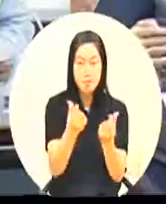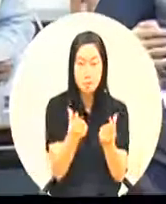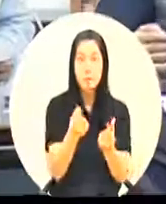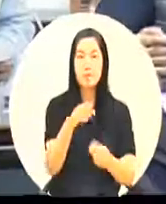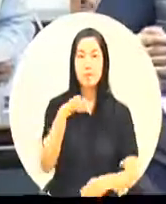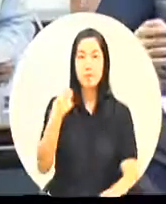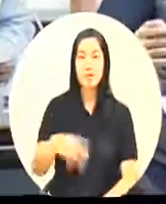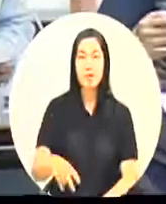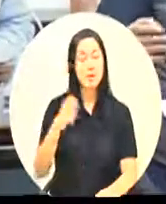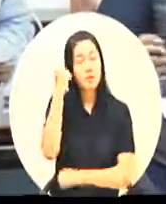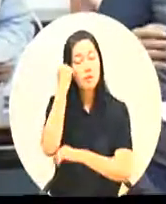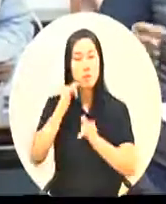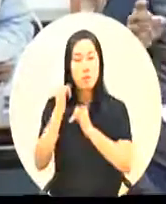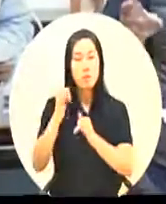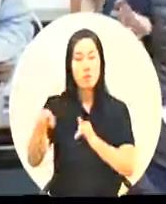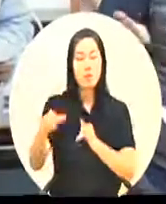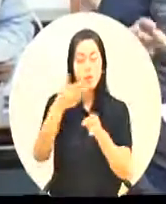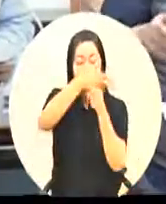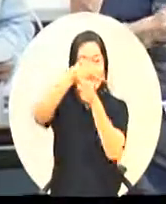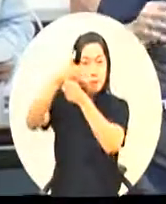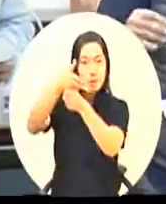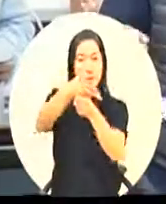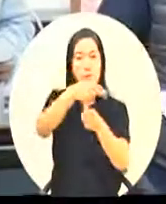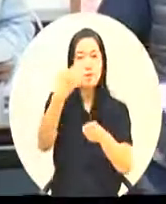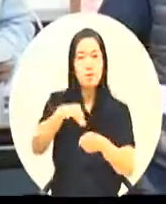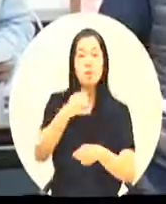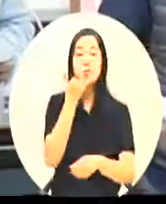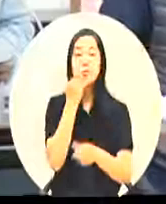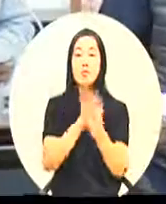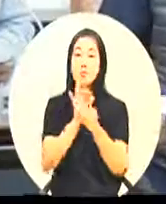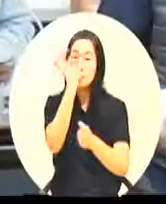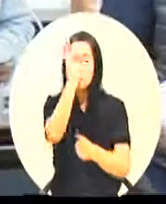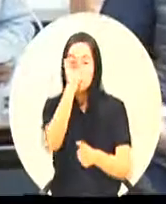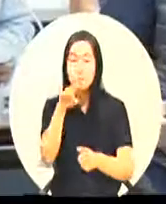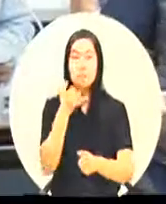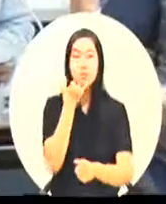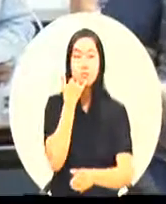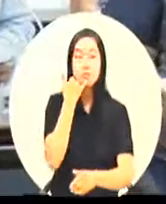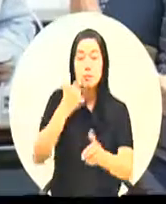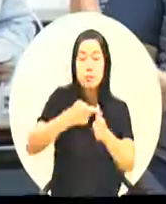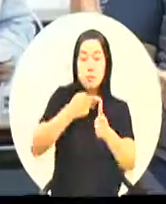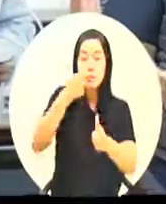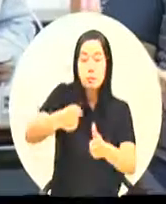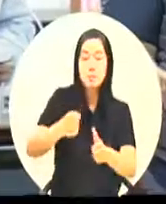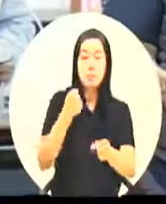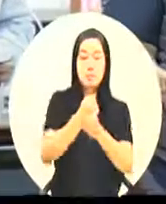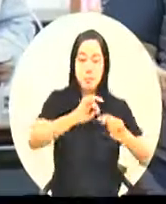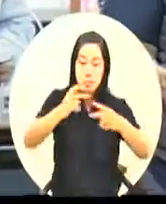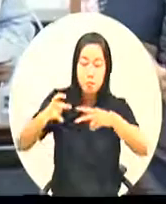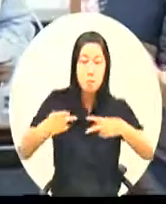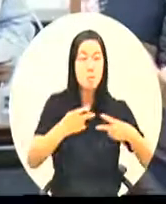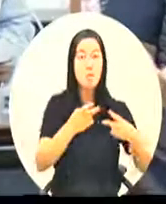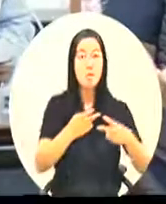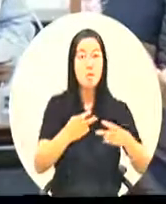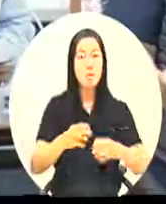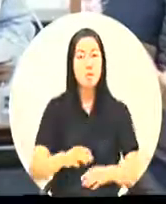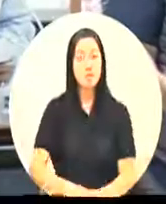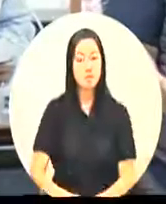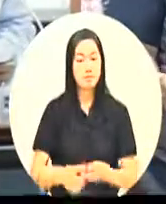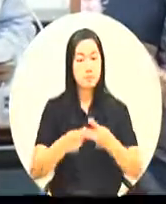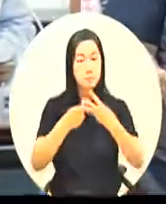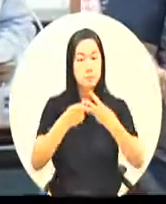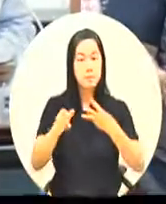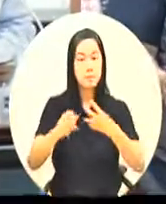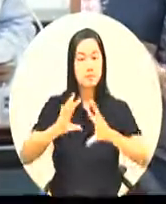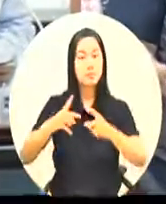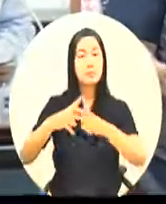当地的监视器去找出哪些要优先来修复那第三部分就是国